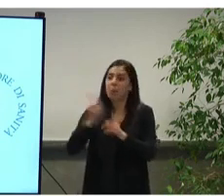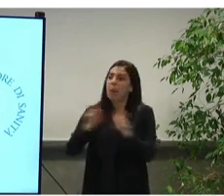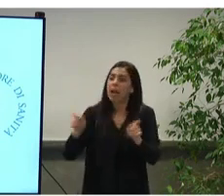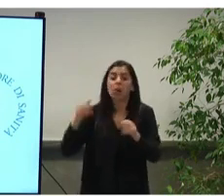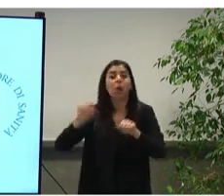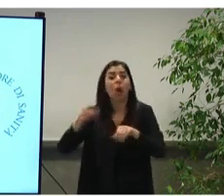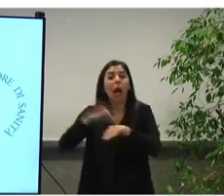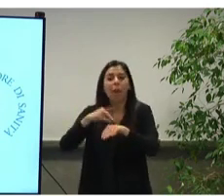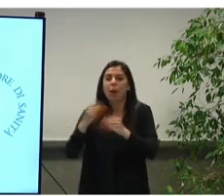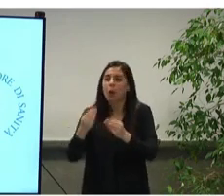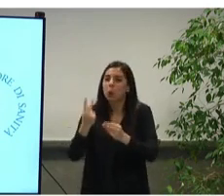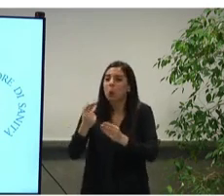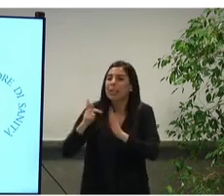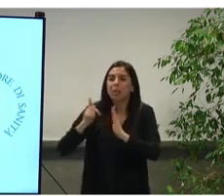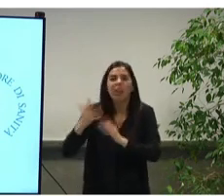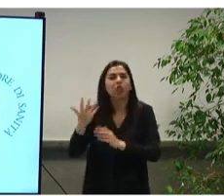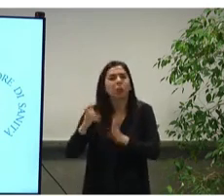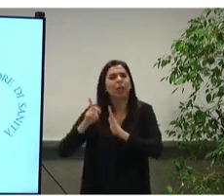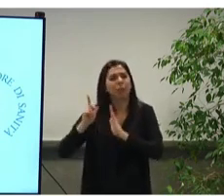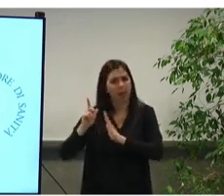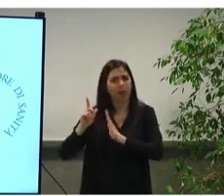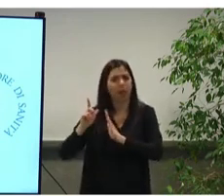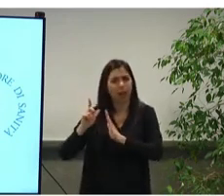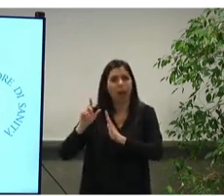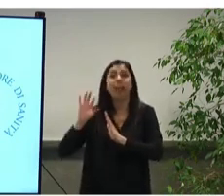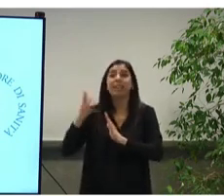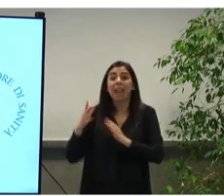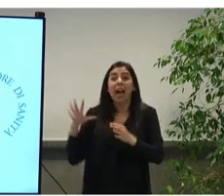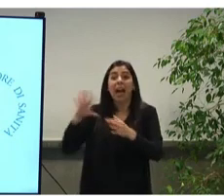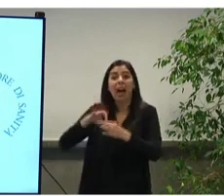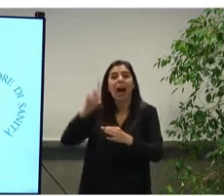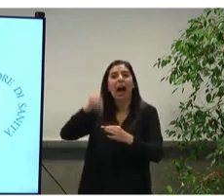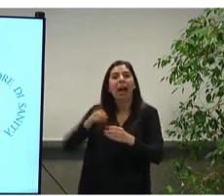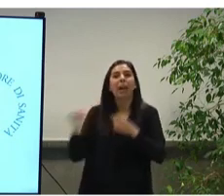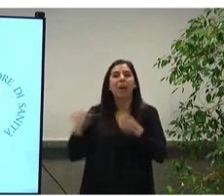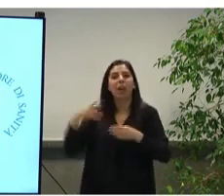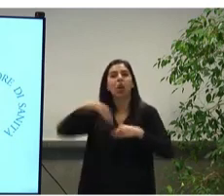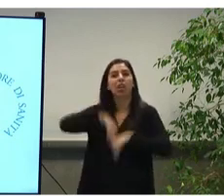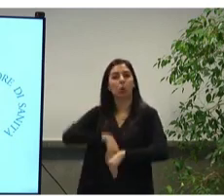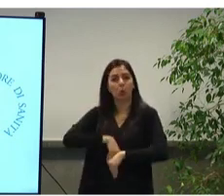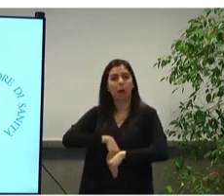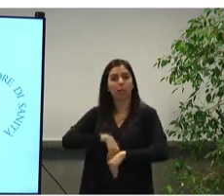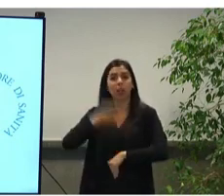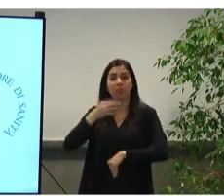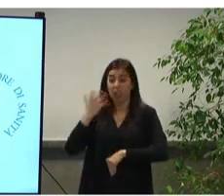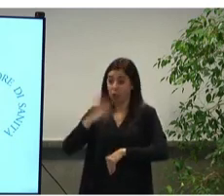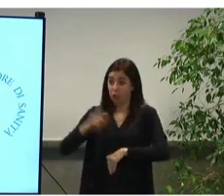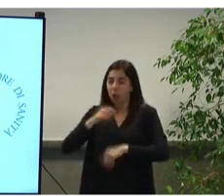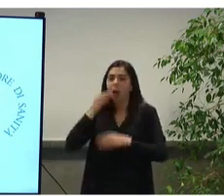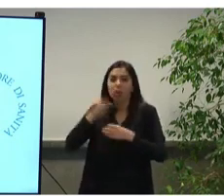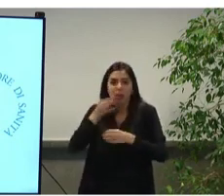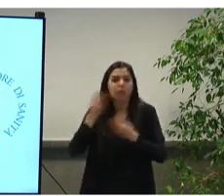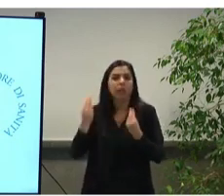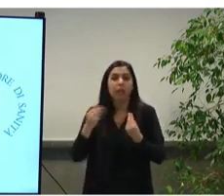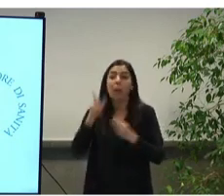probabilmente 2-5 settimane fa. Se poi ci attacchiamo il periodo di incubazione che è di circa 5 giorni, vuol dire che le morti si riferiscono ad infezioni di 30